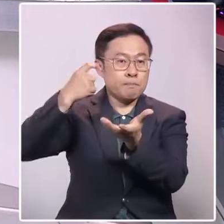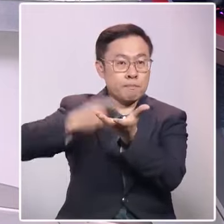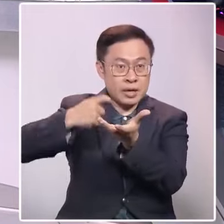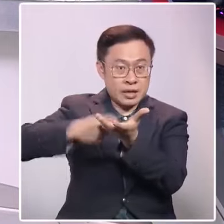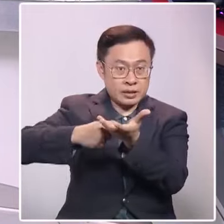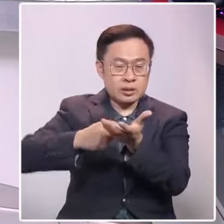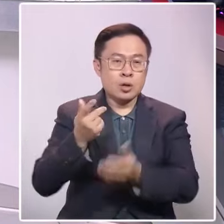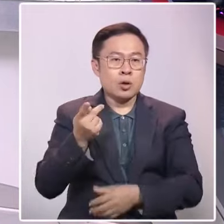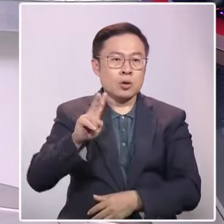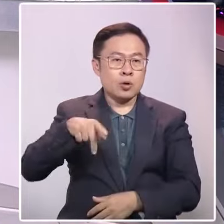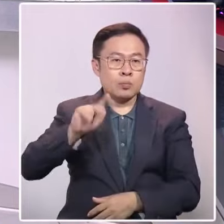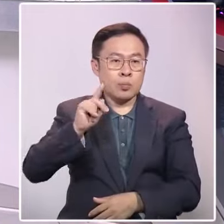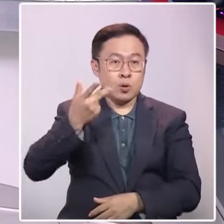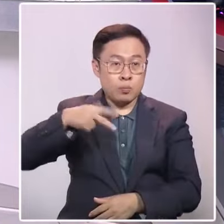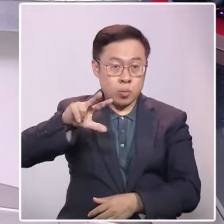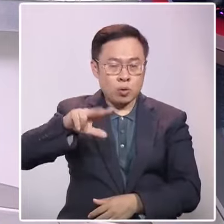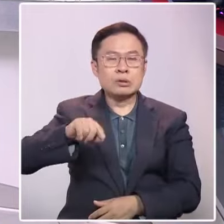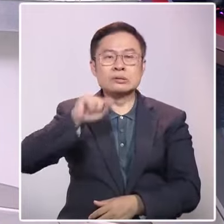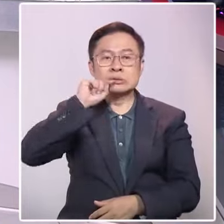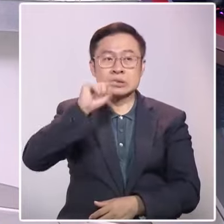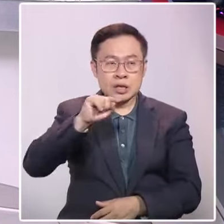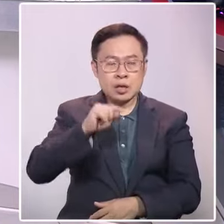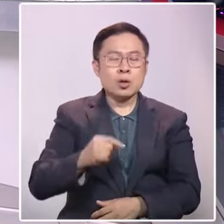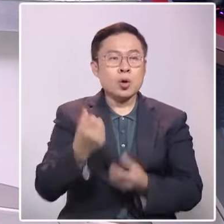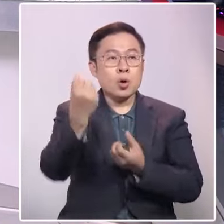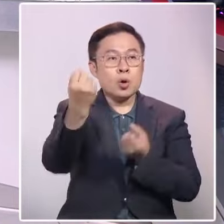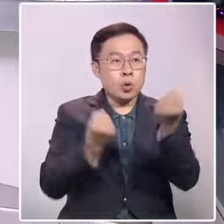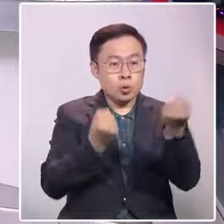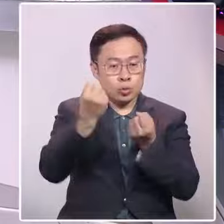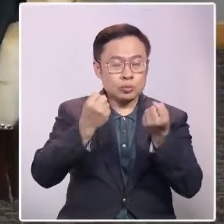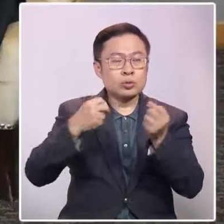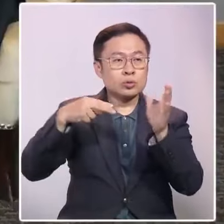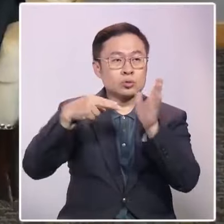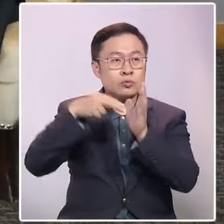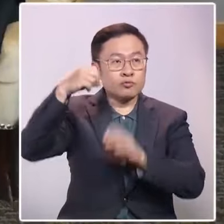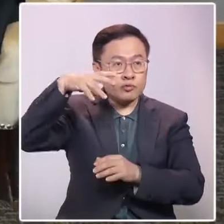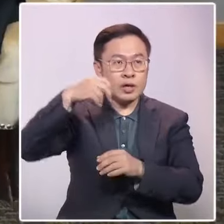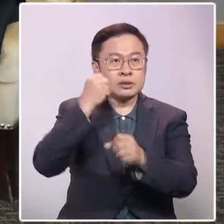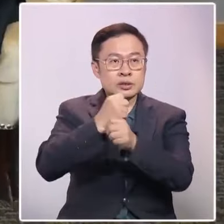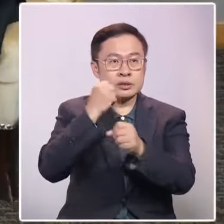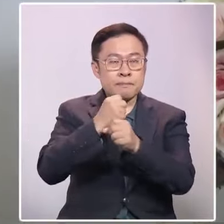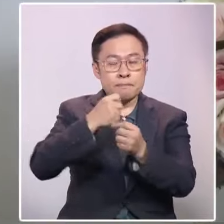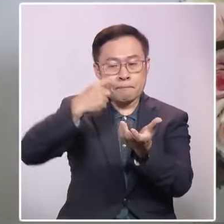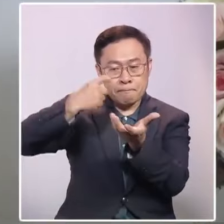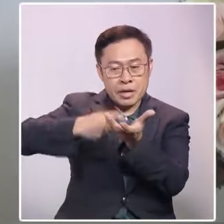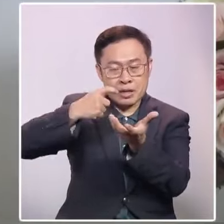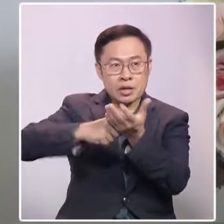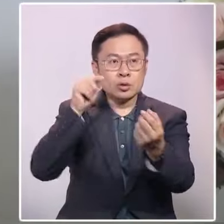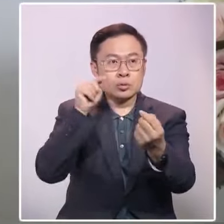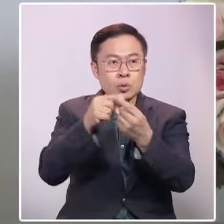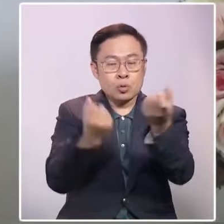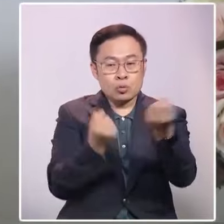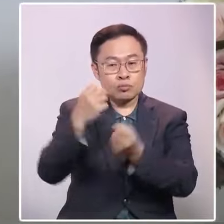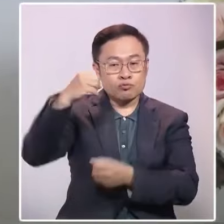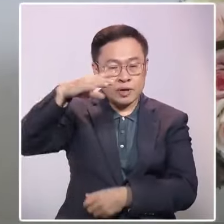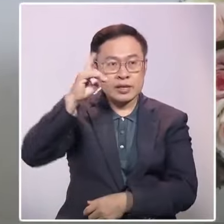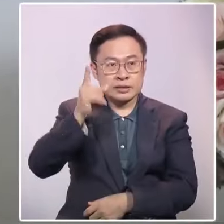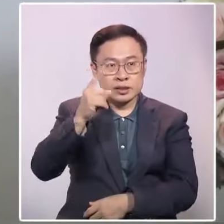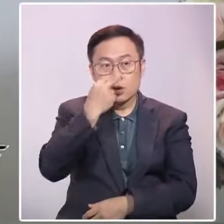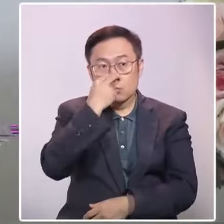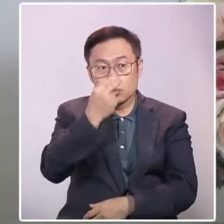คปภ.นะครับกำหนดให้มีกรมธรรม์ประกันภัยรถไฟฟ้าฉบับใหม่ก็ทำขึ้นมาเพื่อรถ EV โดยเฉพาะเลยนะครับทีนี้ไปดูรายละ